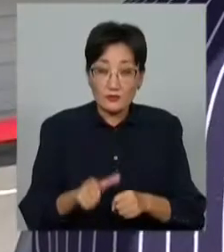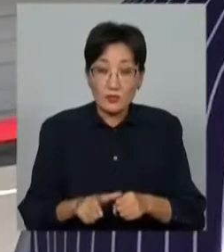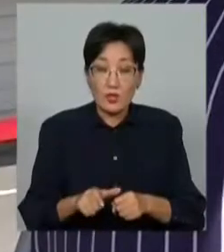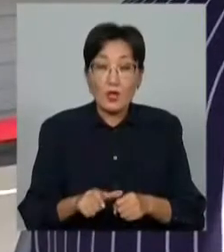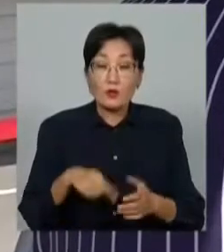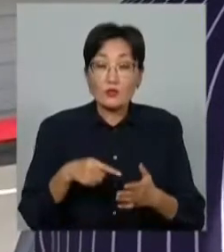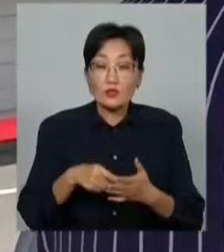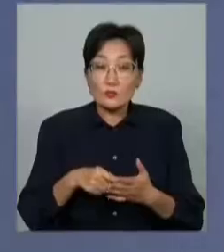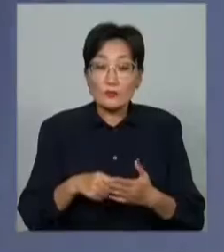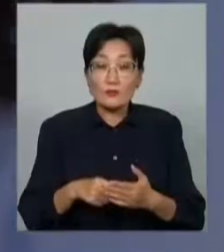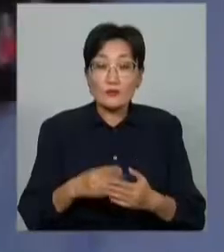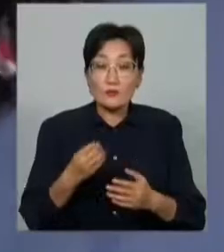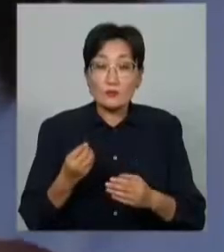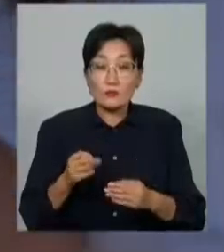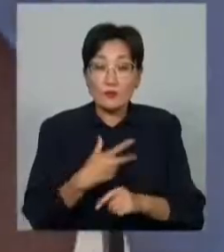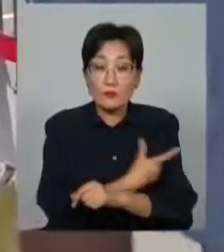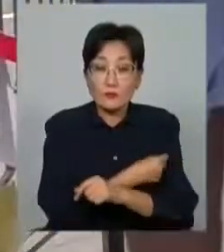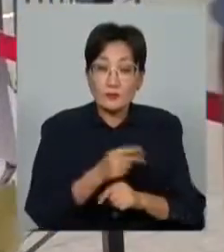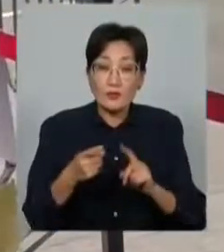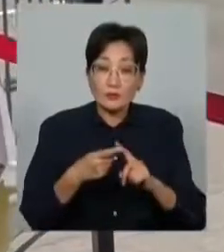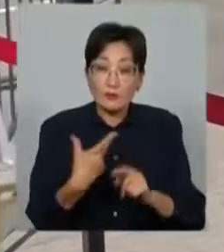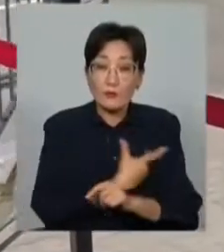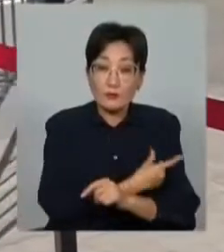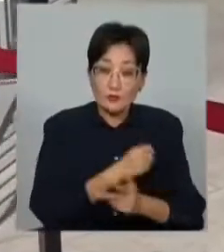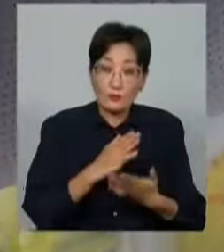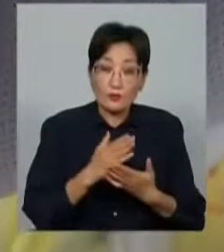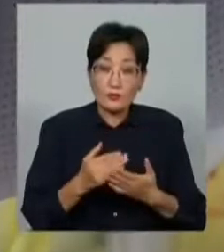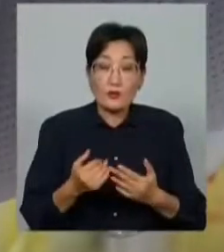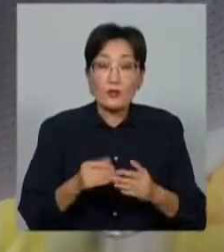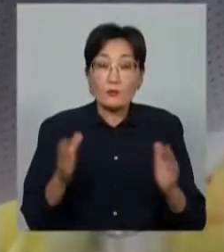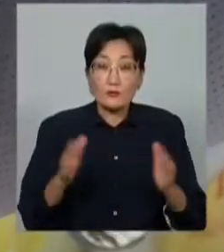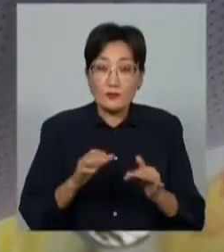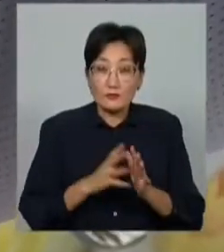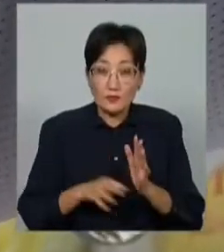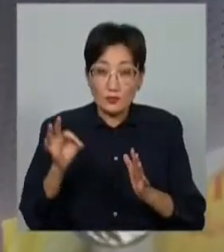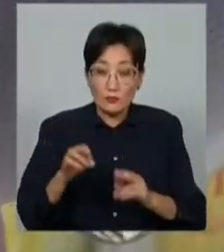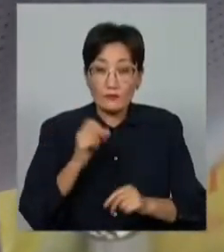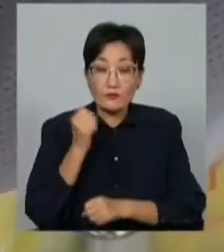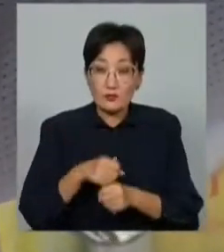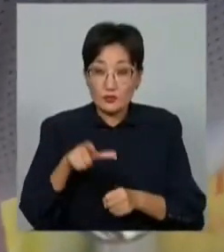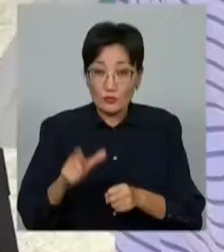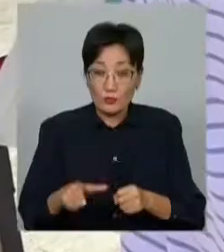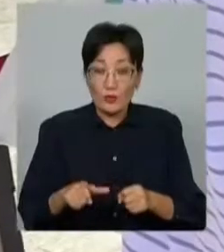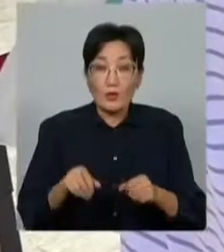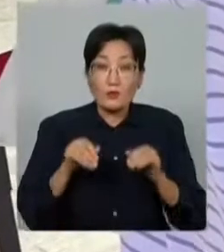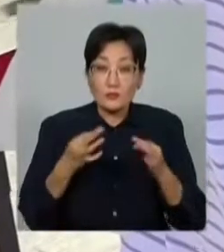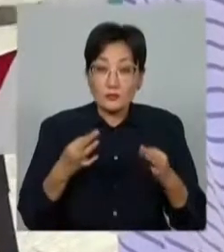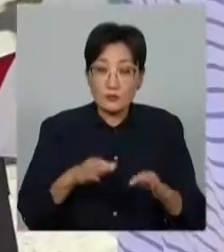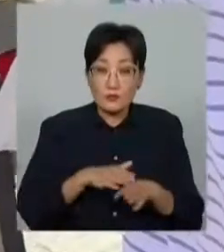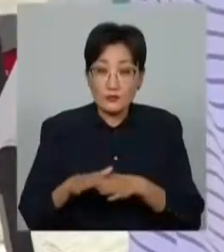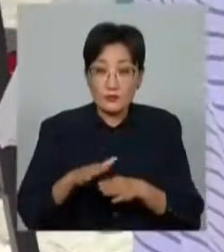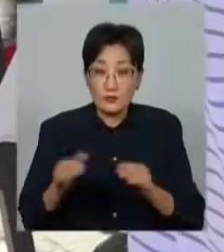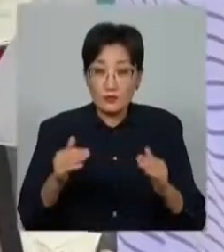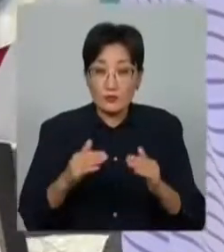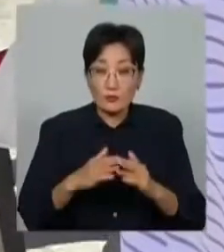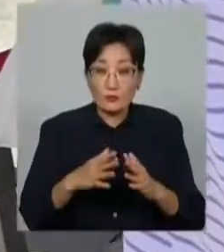санврача города. Кроме того, при вакцинации первым компонентом не менее 90% работников разрешенная заполняемость объектов